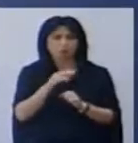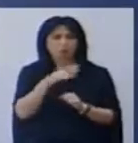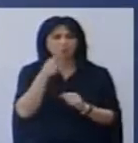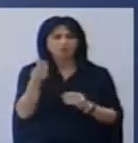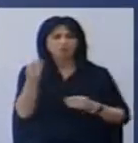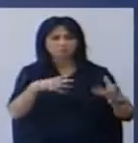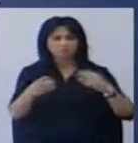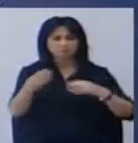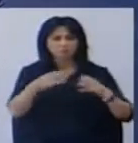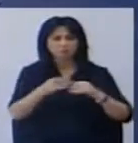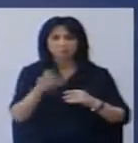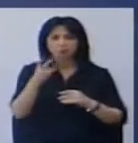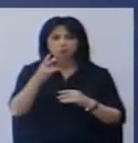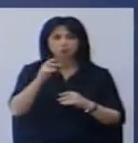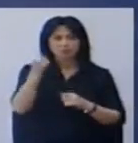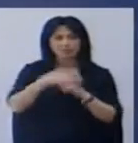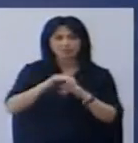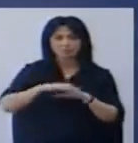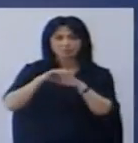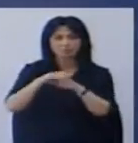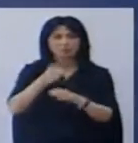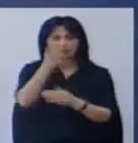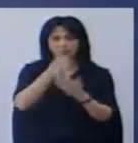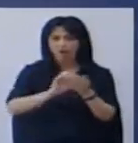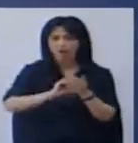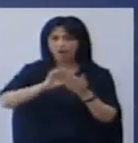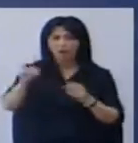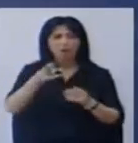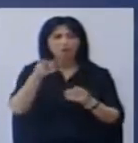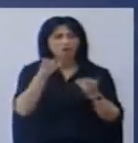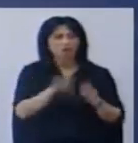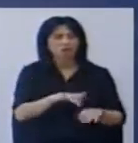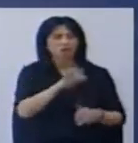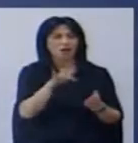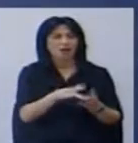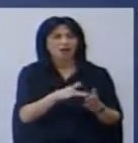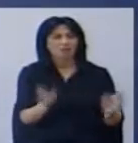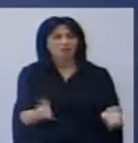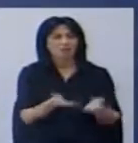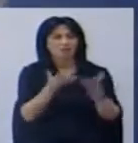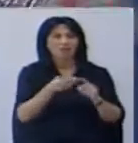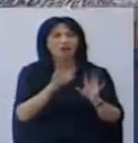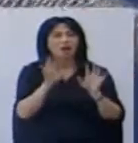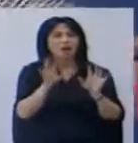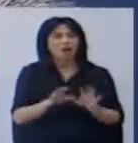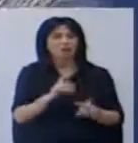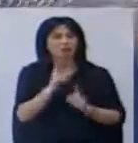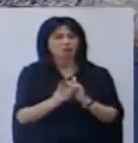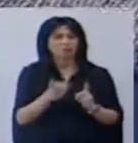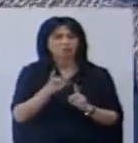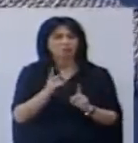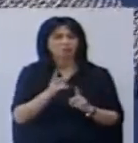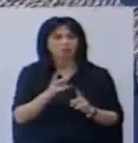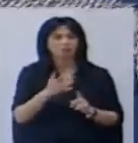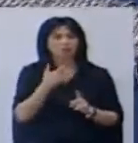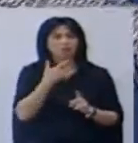როცა გაზეთი გაანთავისუფლეს, გასოთ 90-იან წლებში მივიღეთ პრესის თავისუფლების შესახებ, კანონი